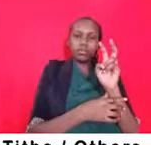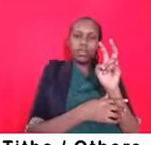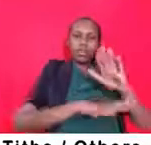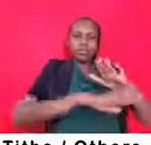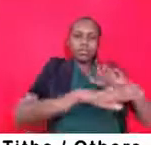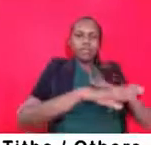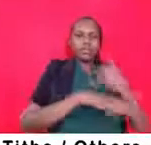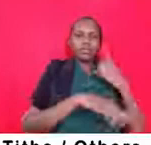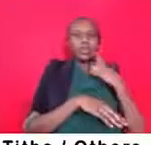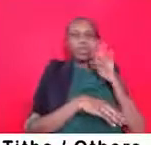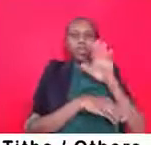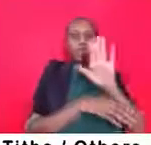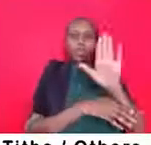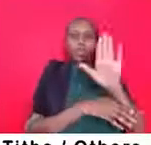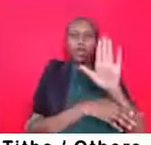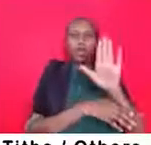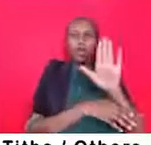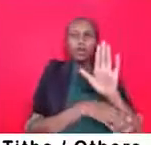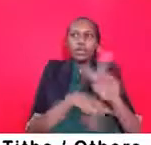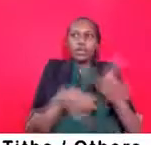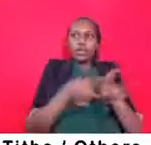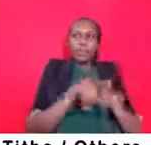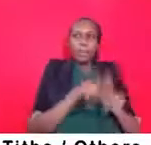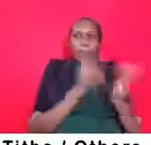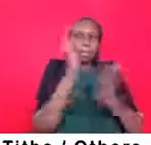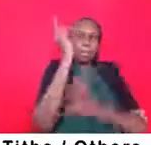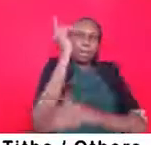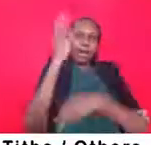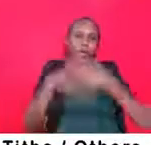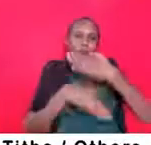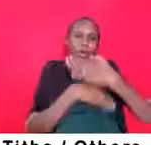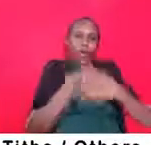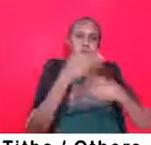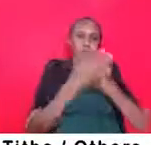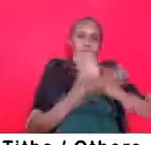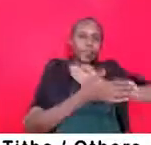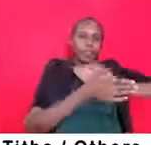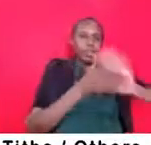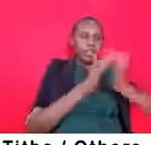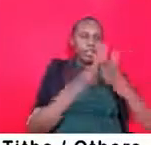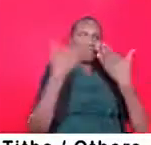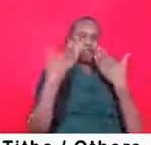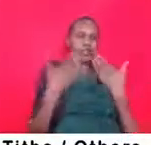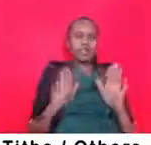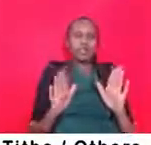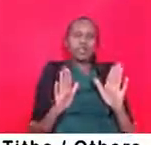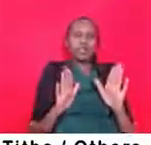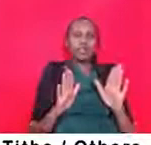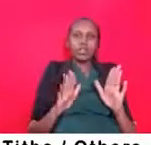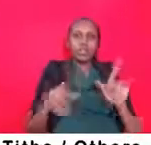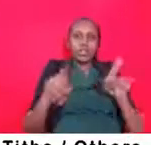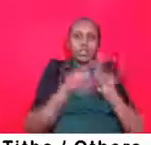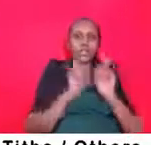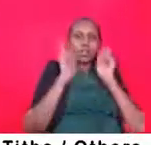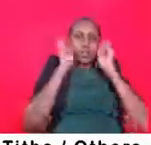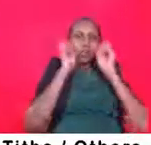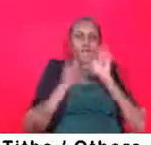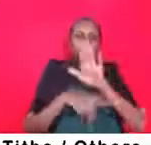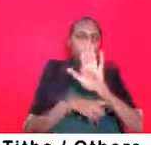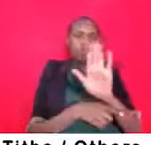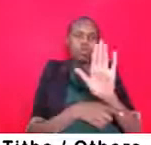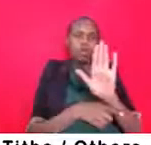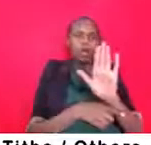limekuguza midomo yako na uovu wako umeondolewa na dhambi